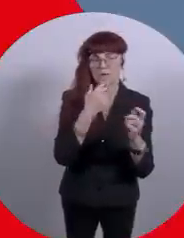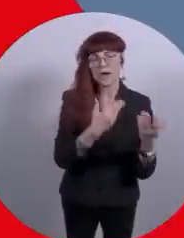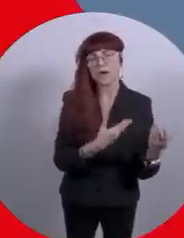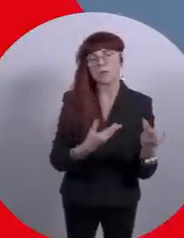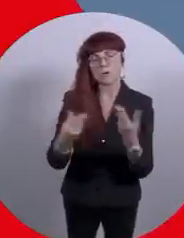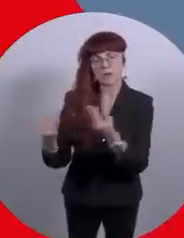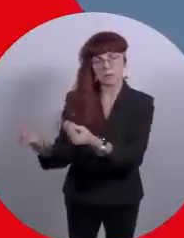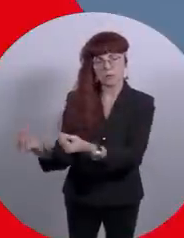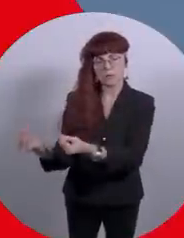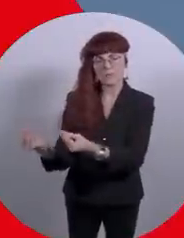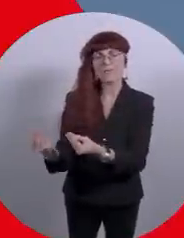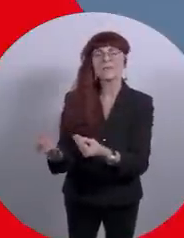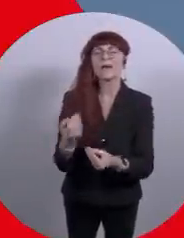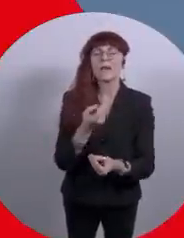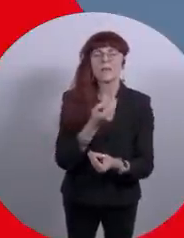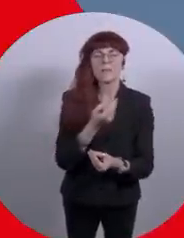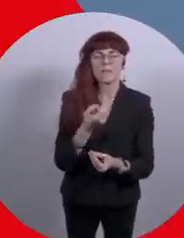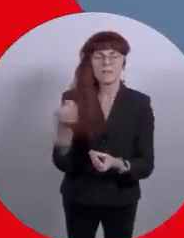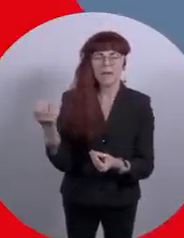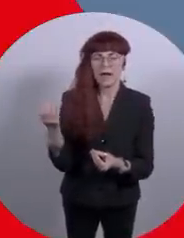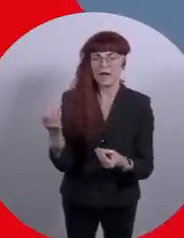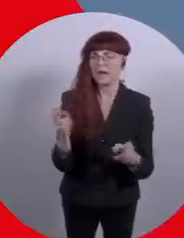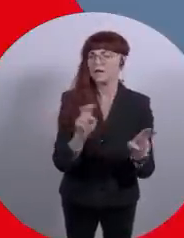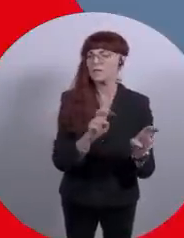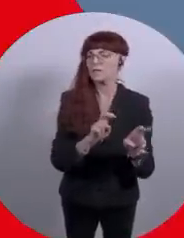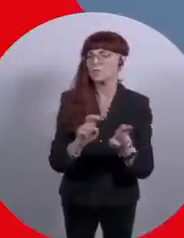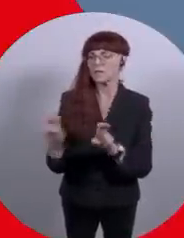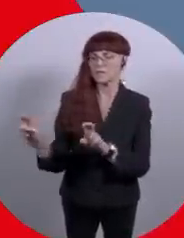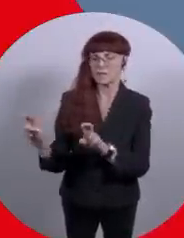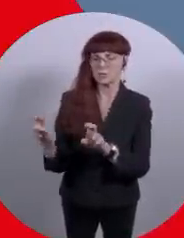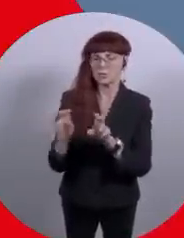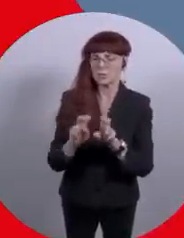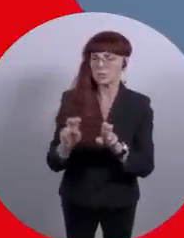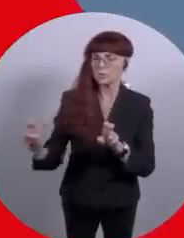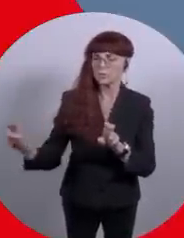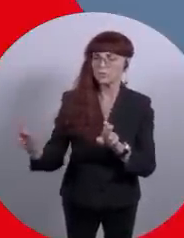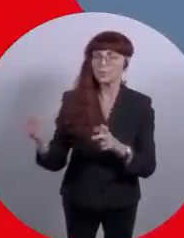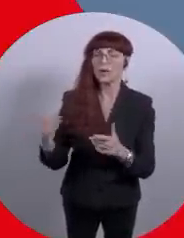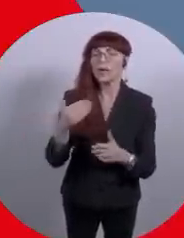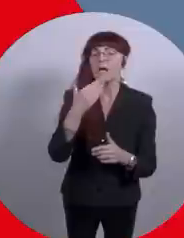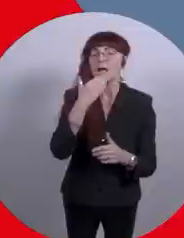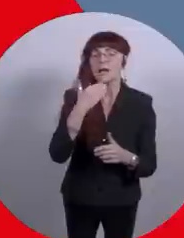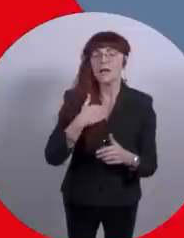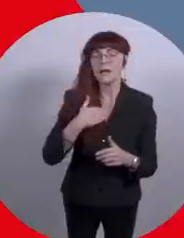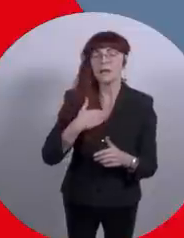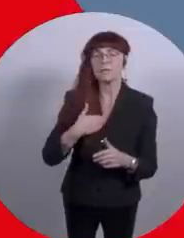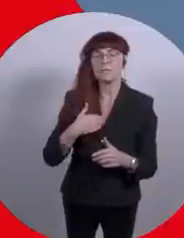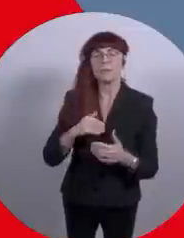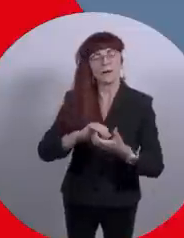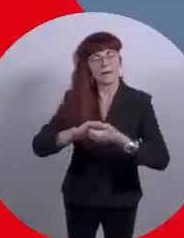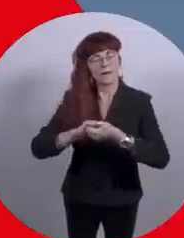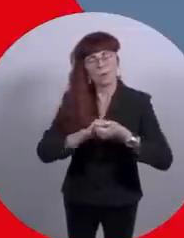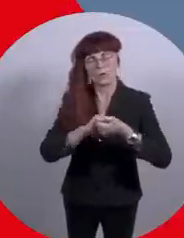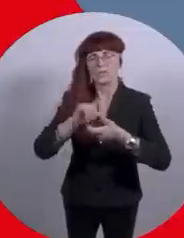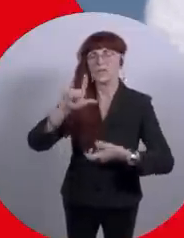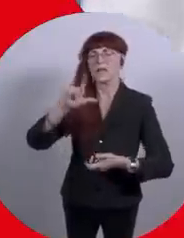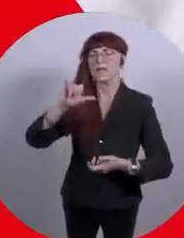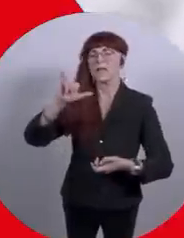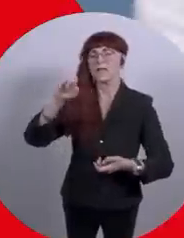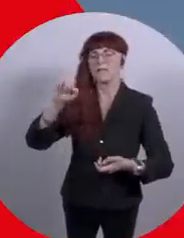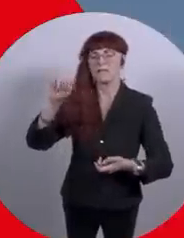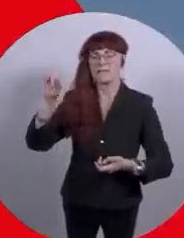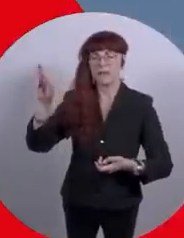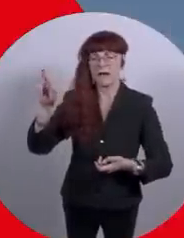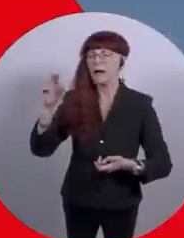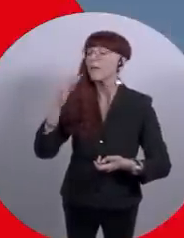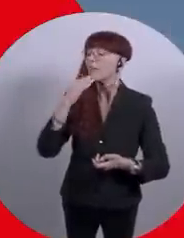Übergeben ich sehe Genosse Lindner macht sich bereit lieber Michael danke dass ihr jetzt diesen Teil übernimmt